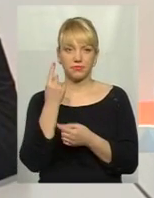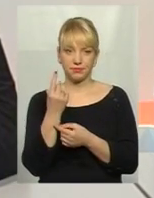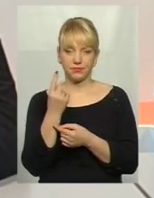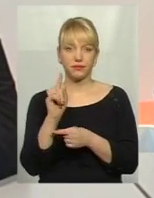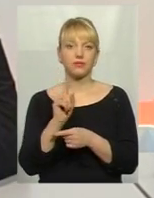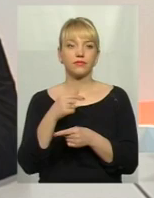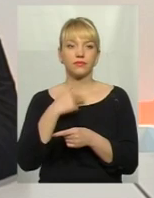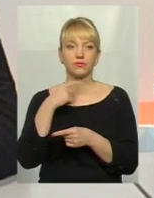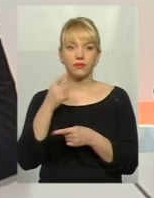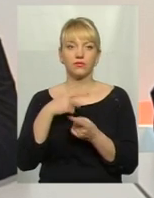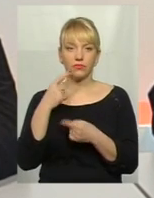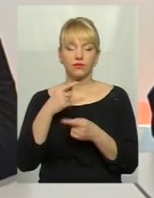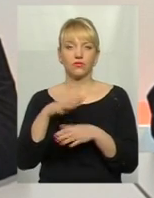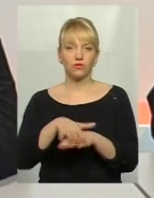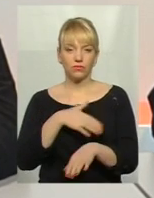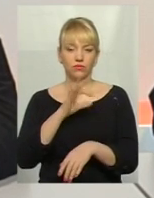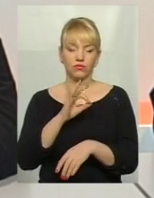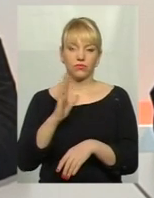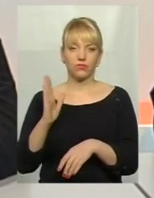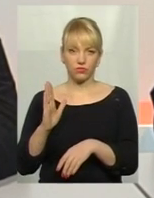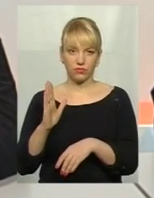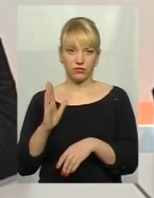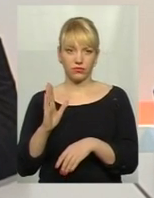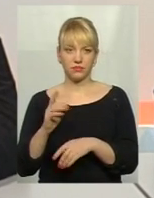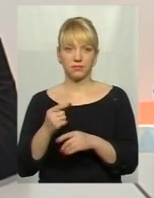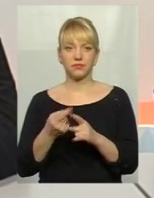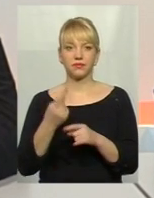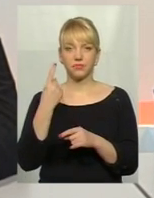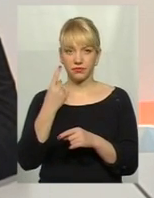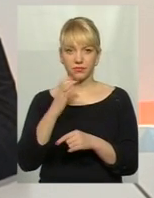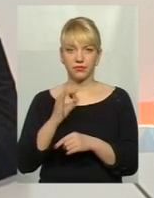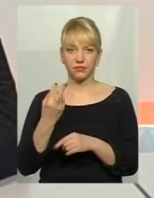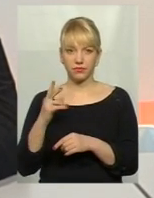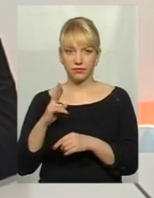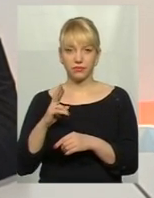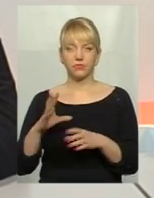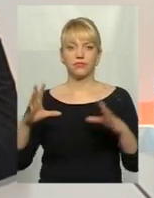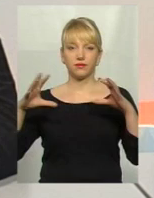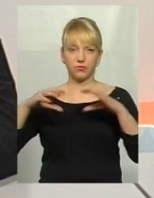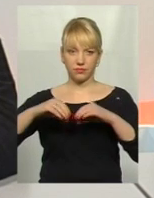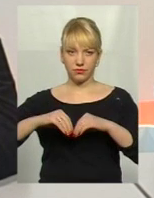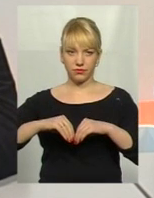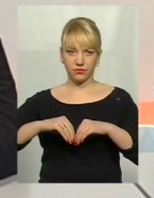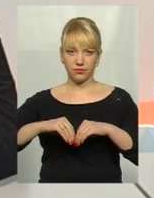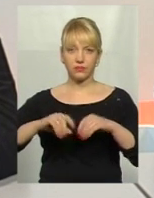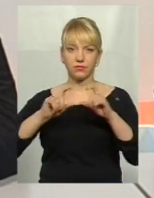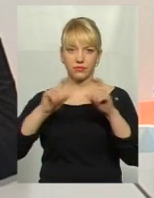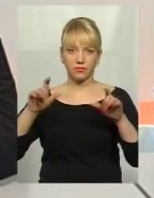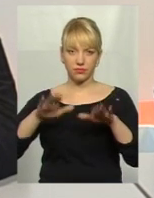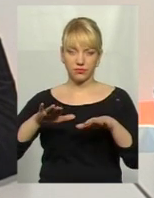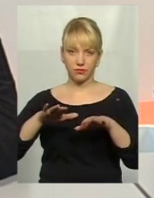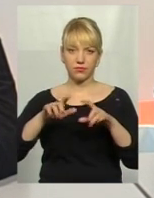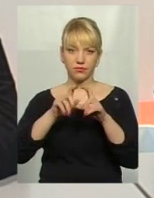сьогодні говорили, довго говорили з Олександром Володимировичем, з 1 січня об'єднані, ну, фактично, органи місцевого